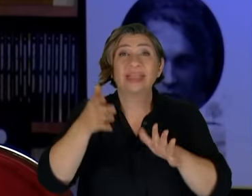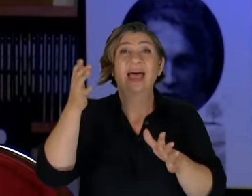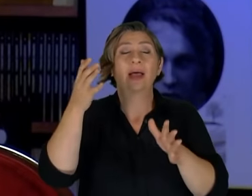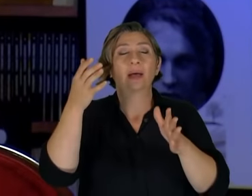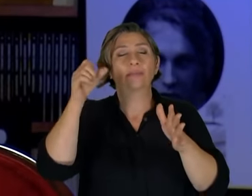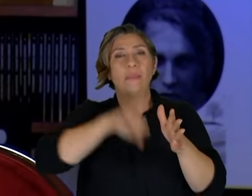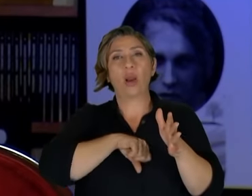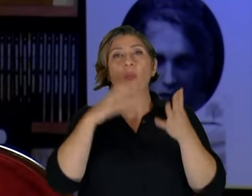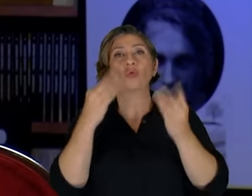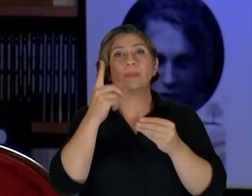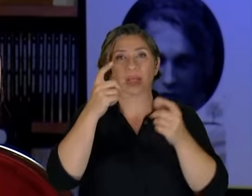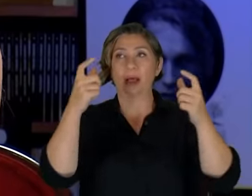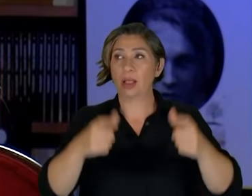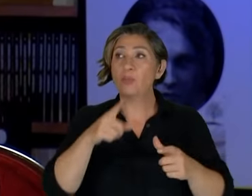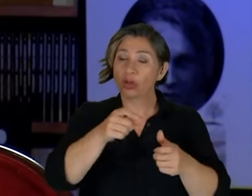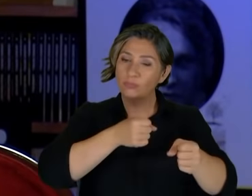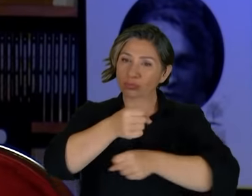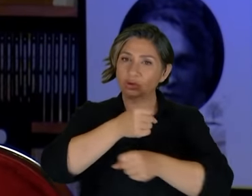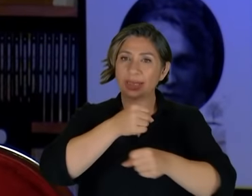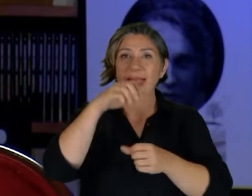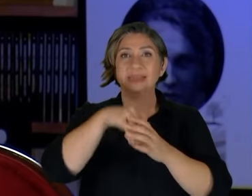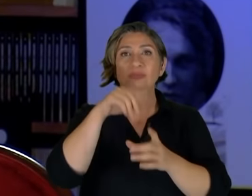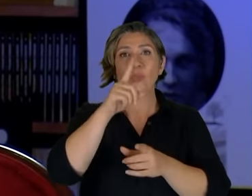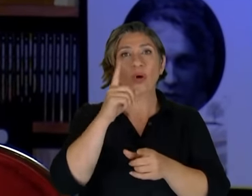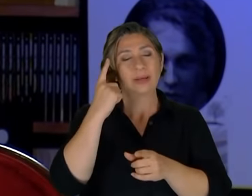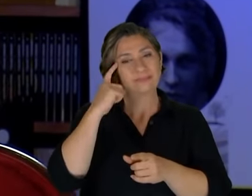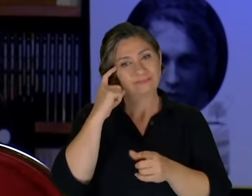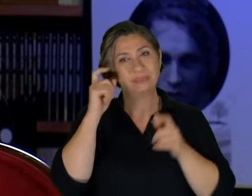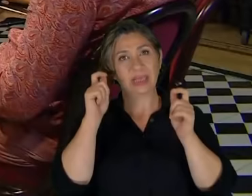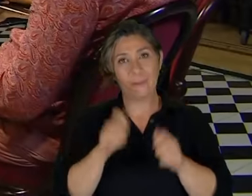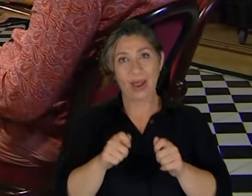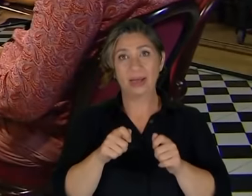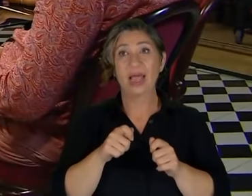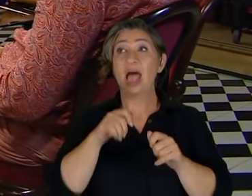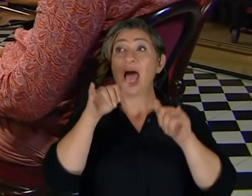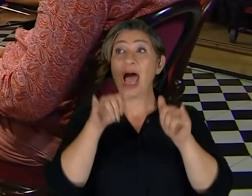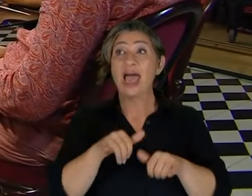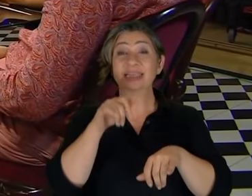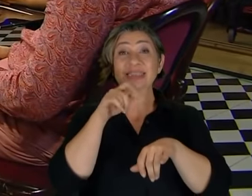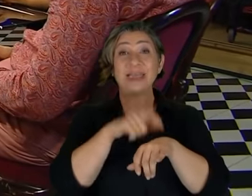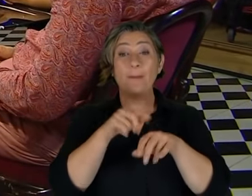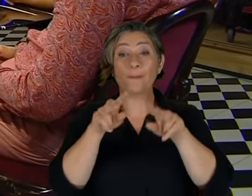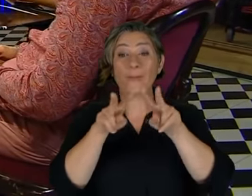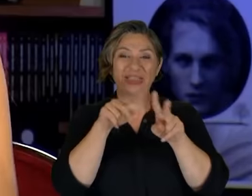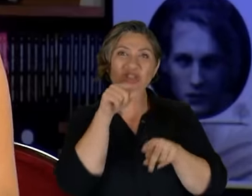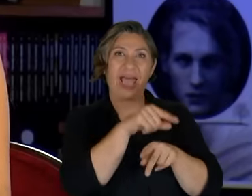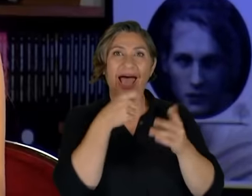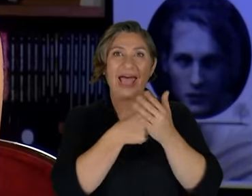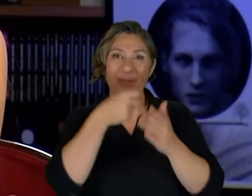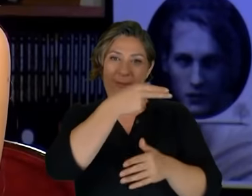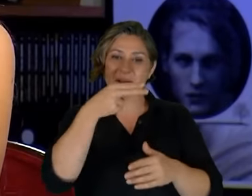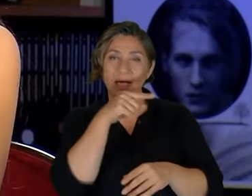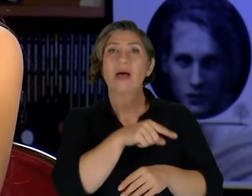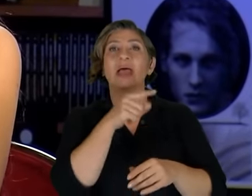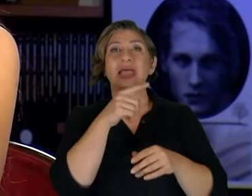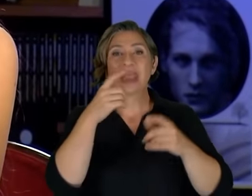bir alan. Bununla da mücadele etmek için böyle bir ifade içimini kullanarak ve işte aynı şekilde Maisha'nın adı altında da